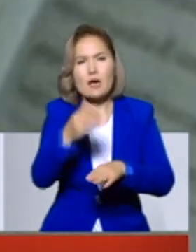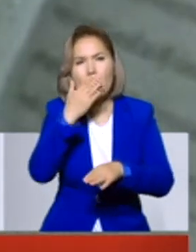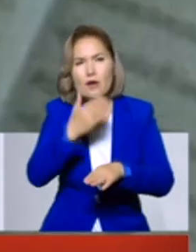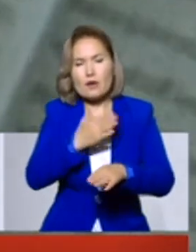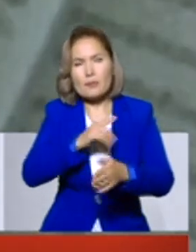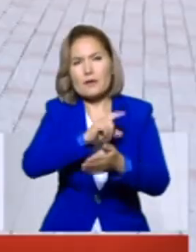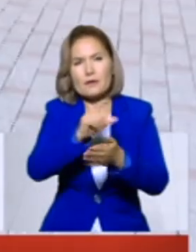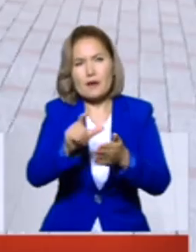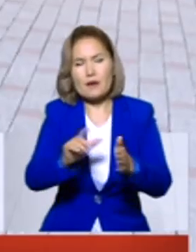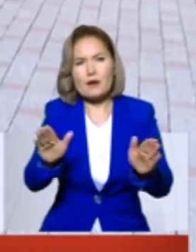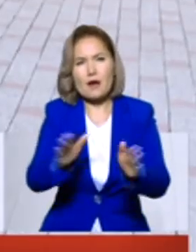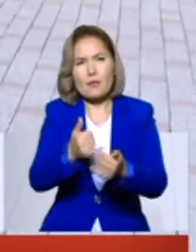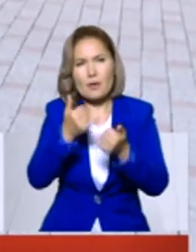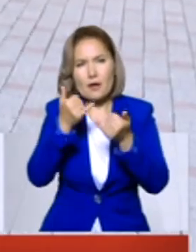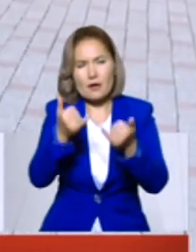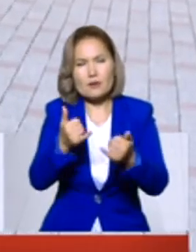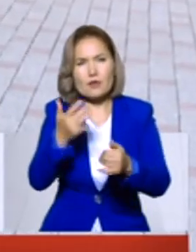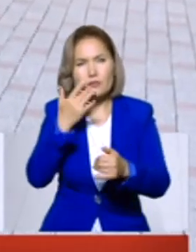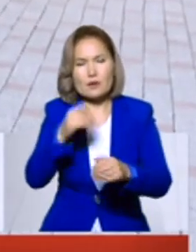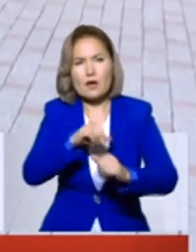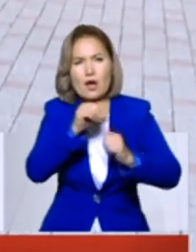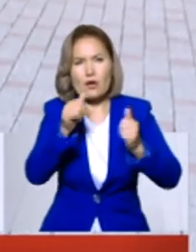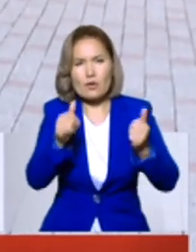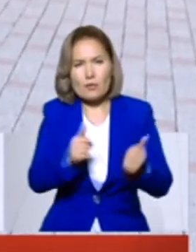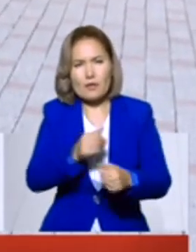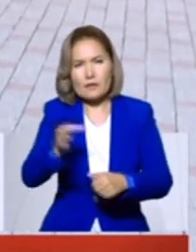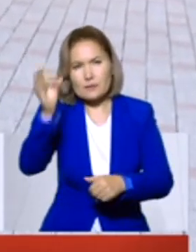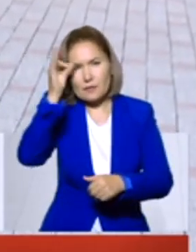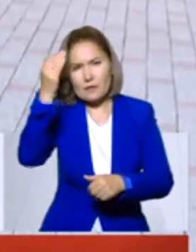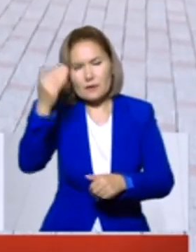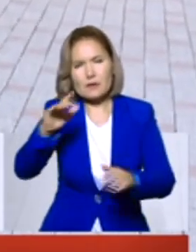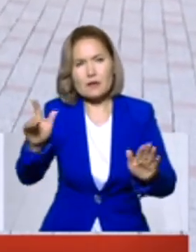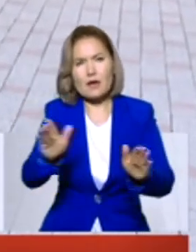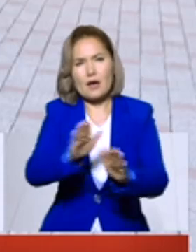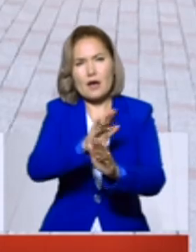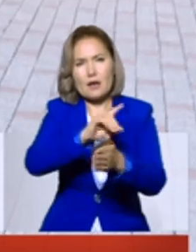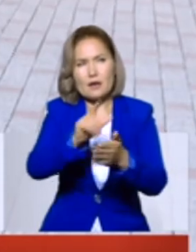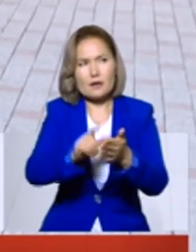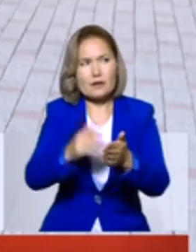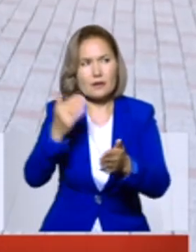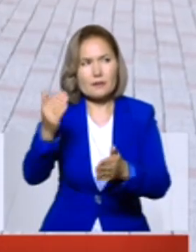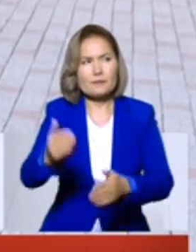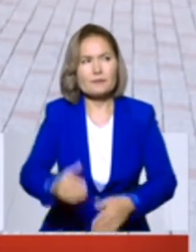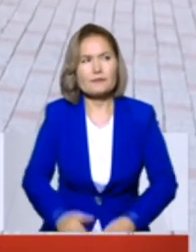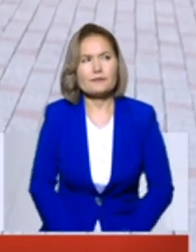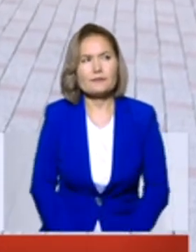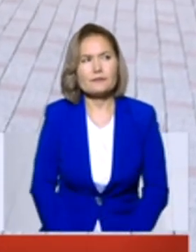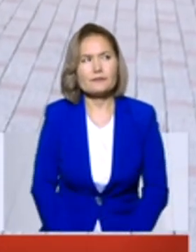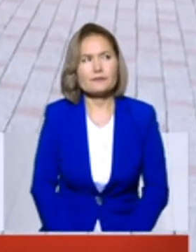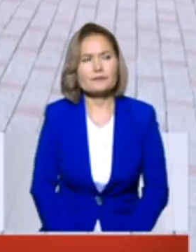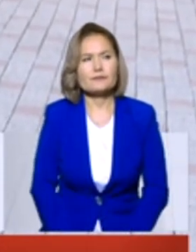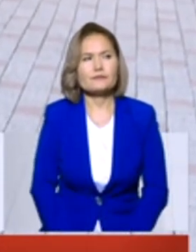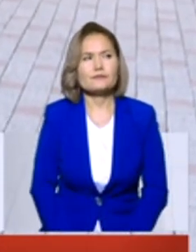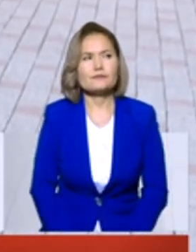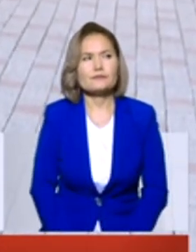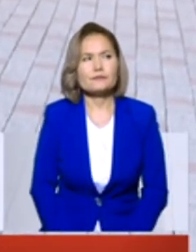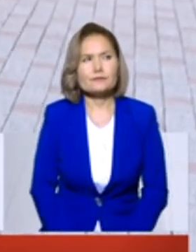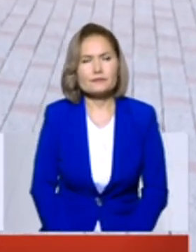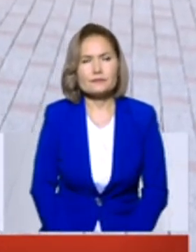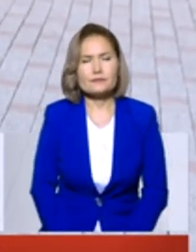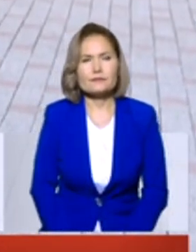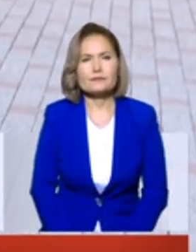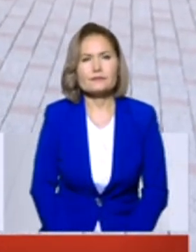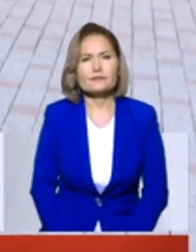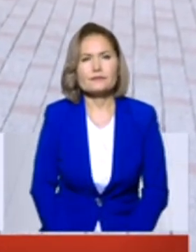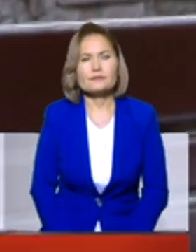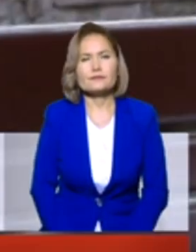жадында сақтаған. Болсақтағы жаңа таныс, жүзсекте алғаш қайықта.